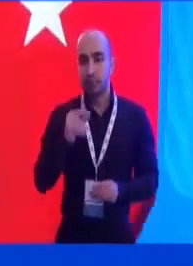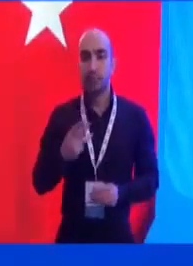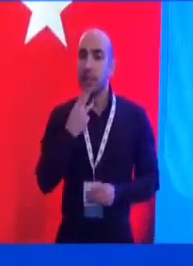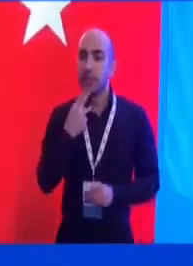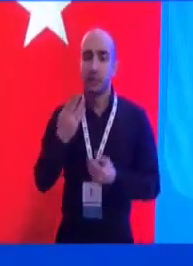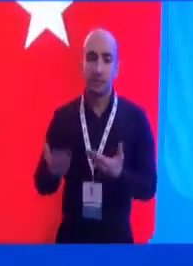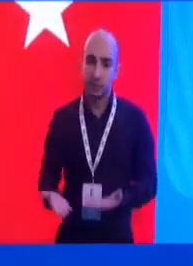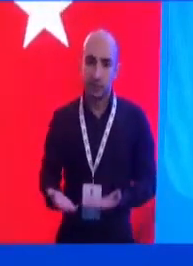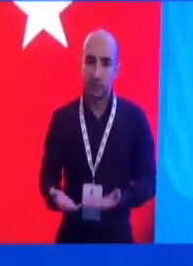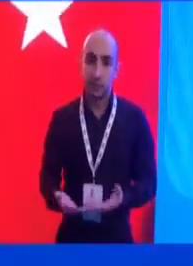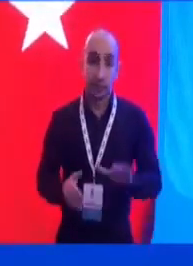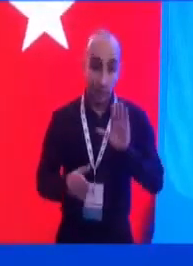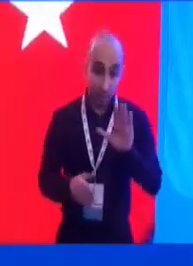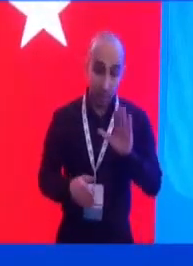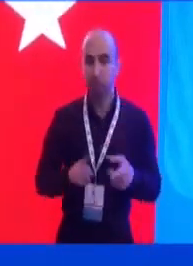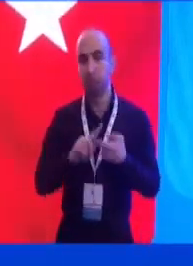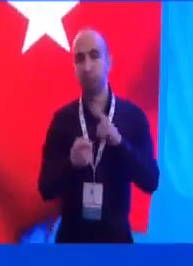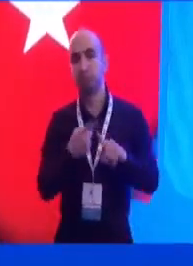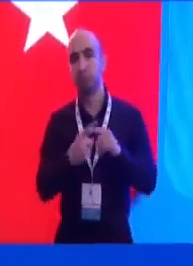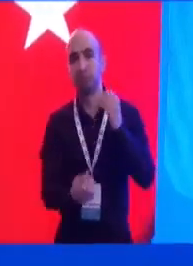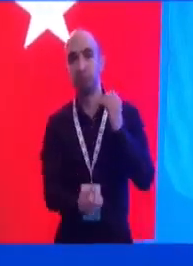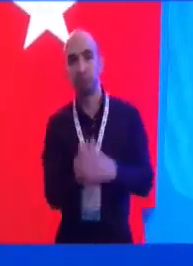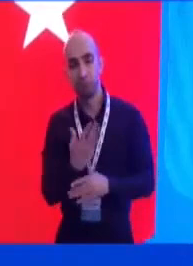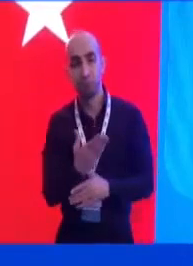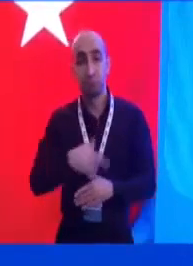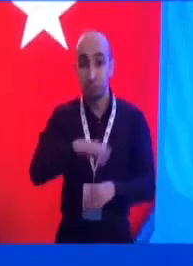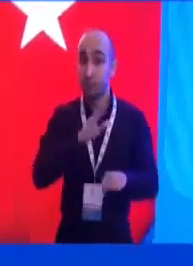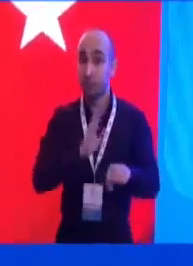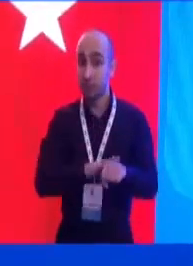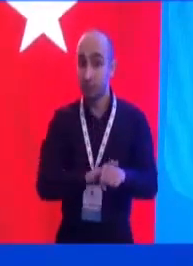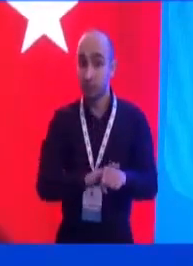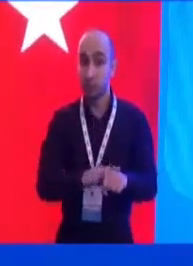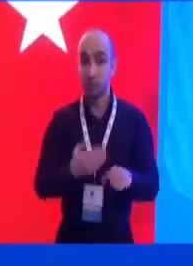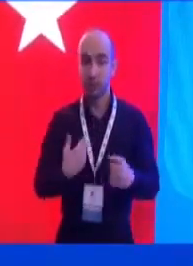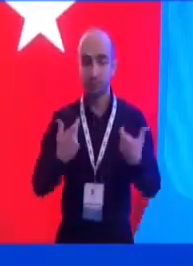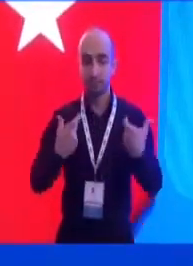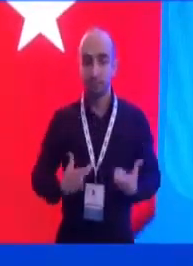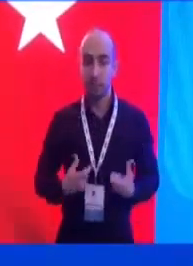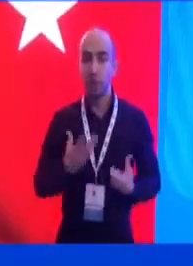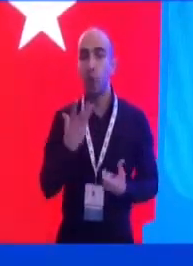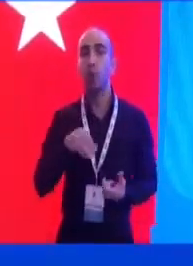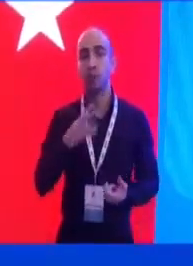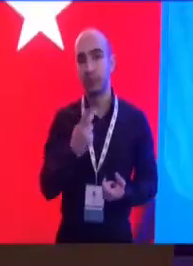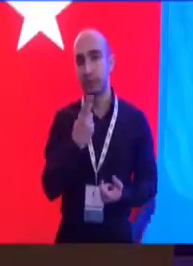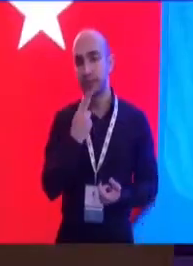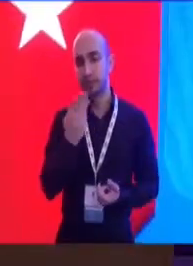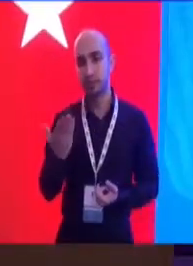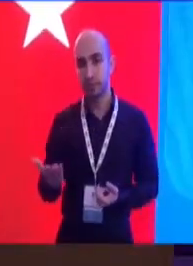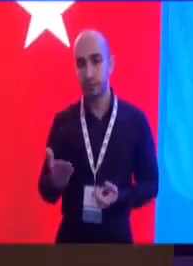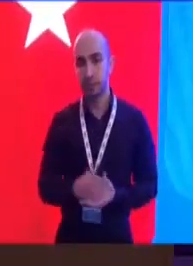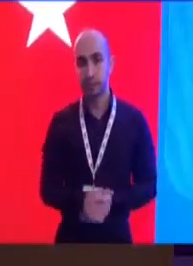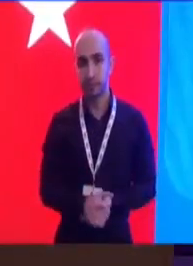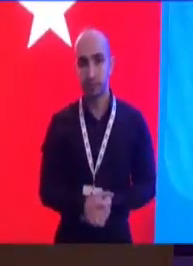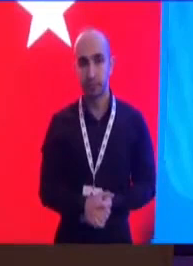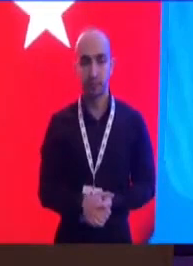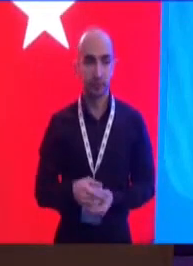bir türlü siyaseti oluşturan ve uygulayan bir özne olamadı kadınlar.